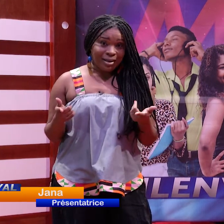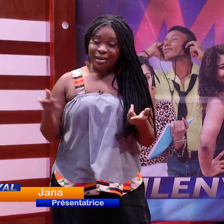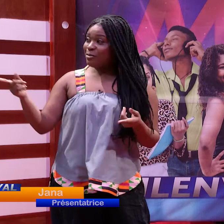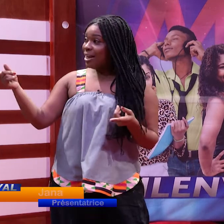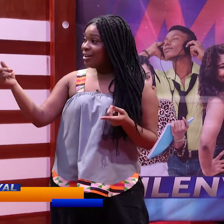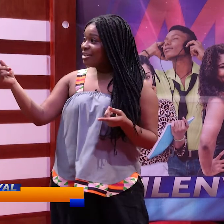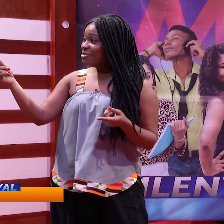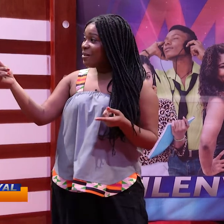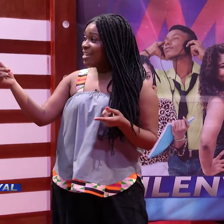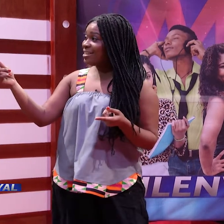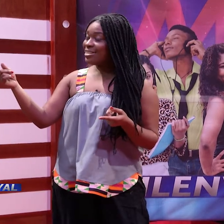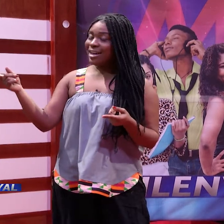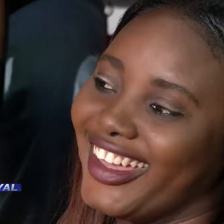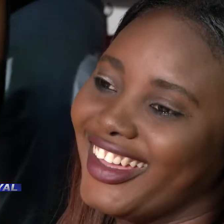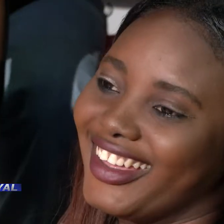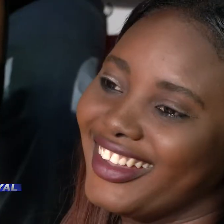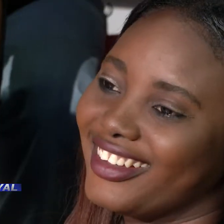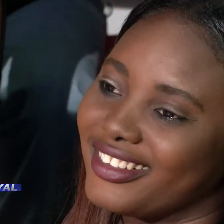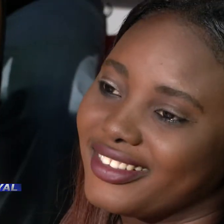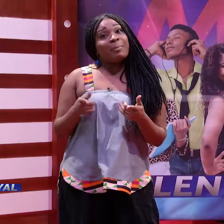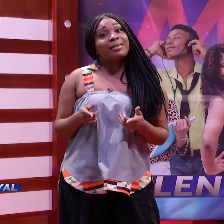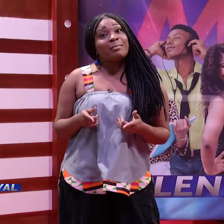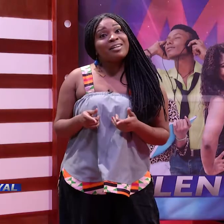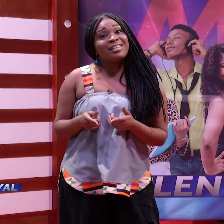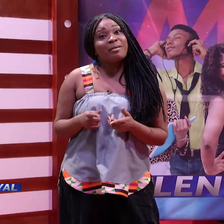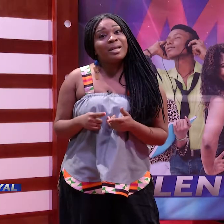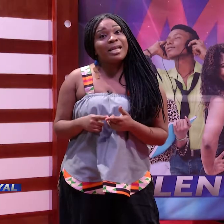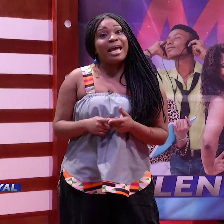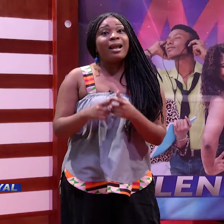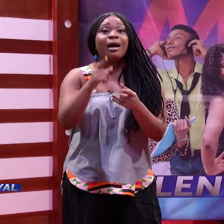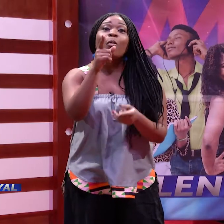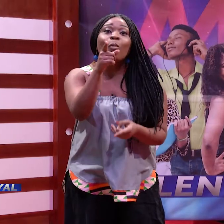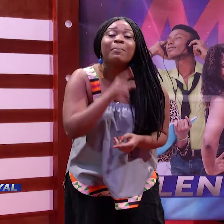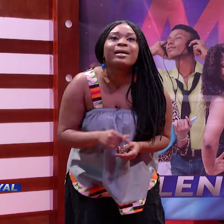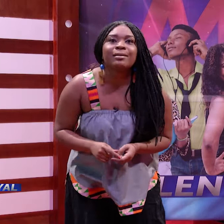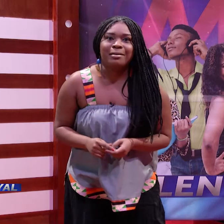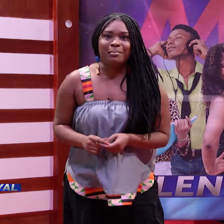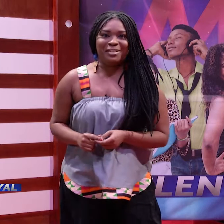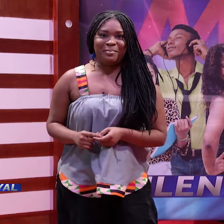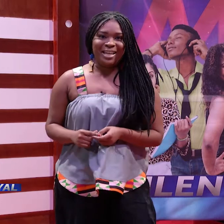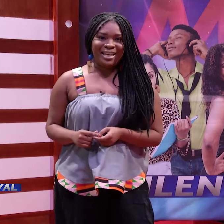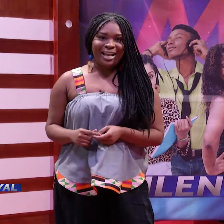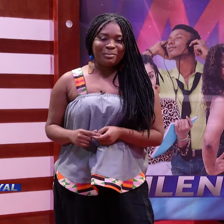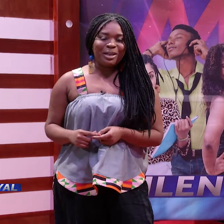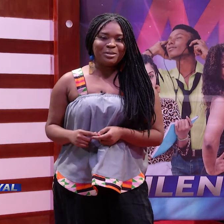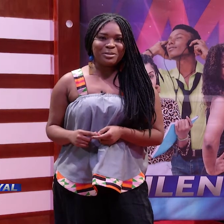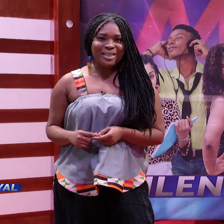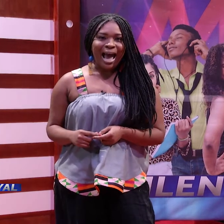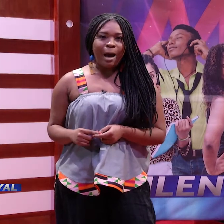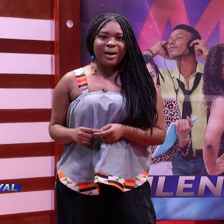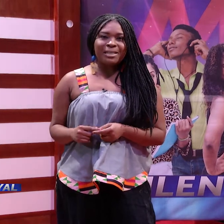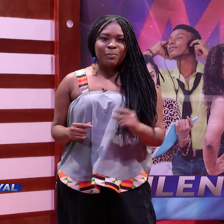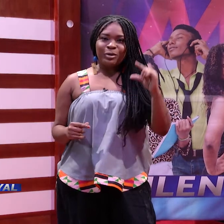voulez? Nous voulez? Nous voulez voir qui est? Eh bien, n'a pas été branché Millennial. Ou abrété branché Millennial. N'a pas tourné tout de